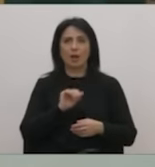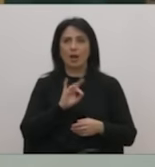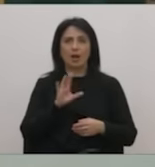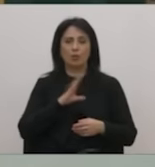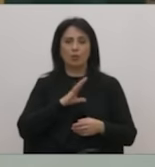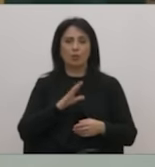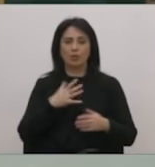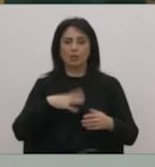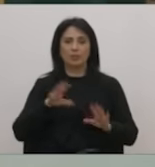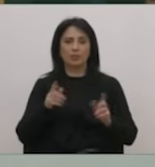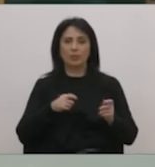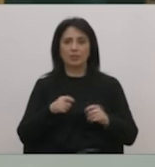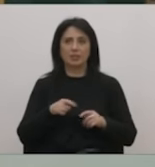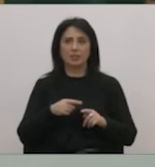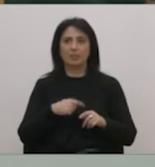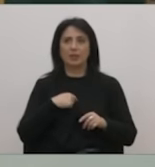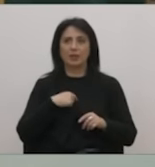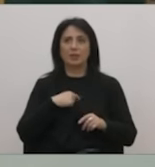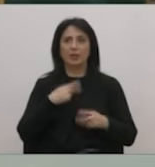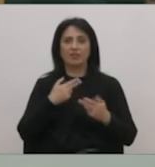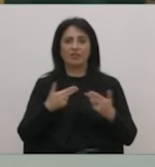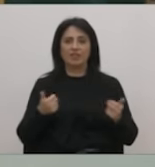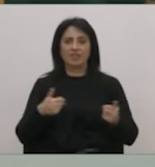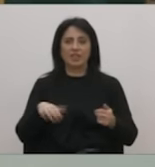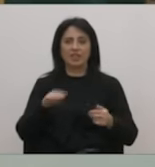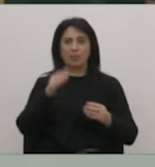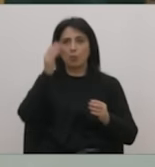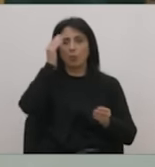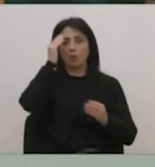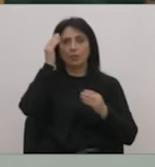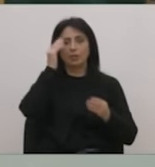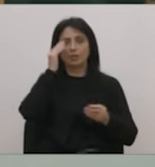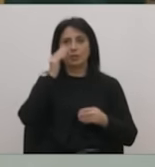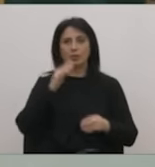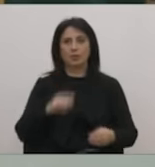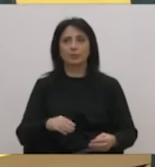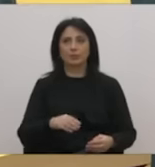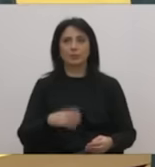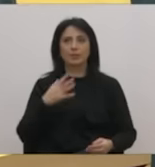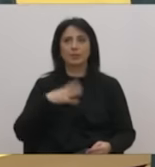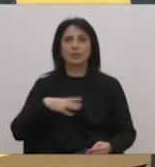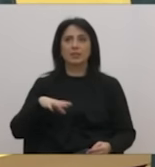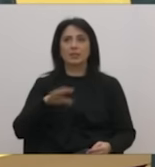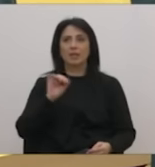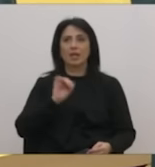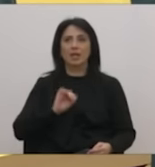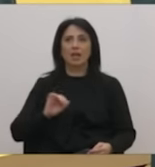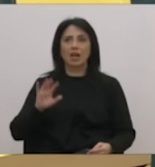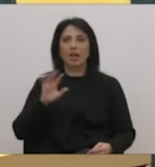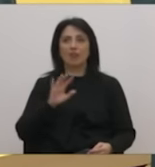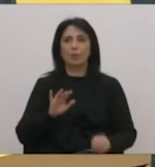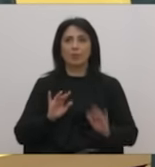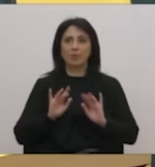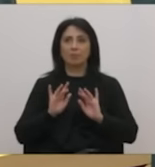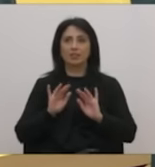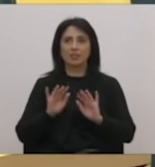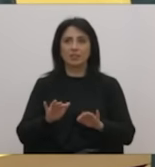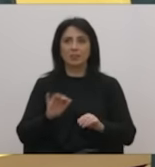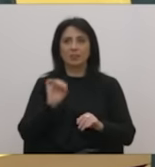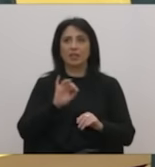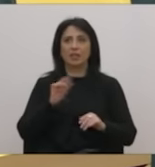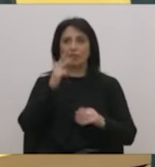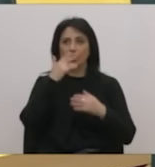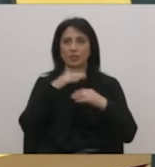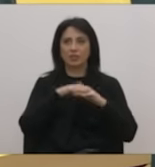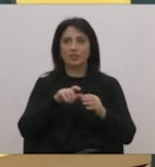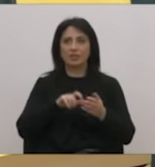მქონდა არც საქართველოს პრეზიდენტთან იმდენ რომ მე ვიზიარებ ყველა იმ მოსაზრებას საქართველოს ევროპული მისწრაფებების და